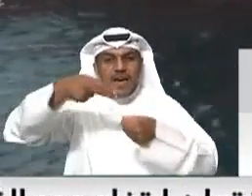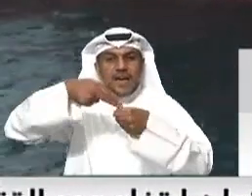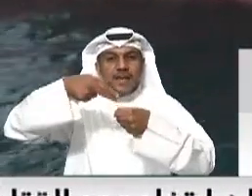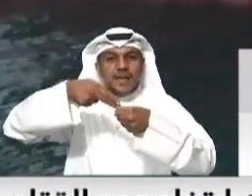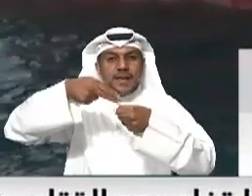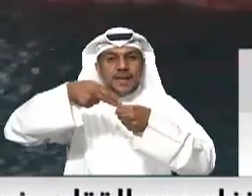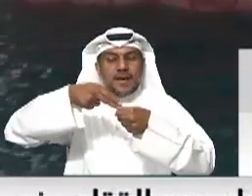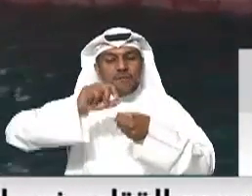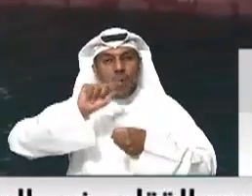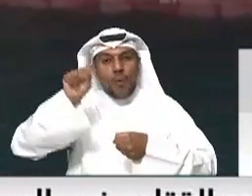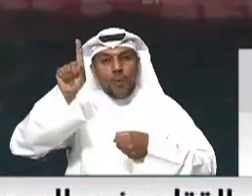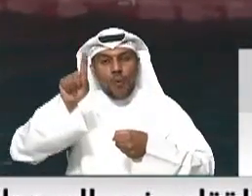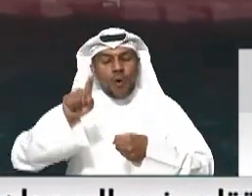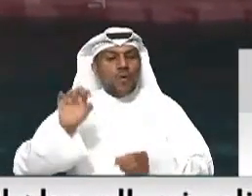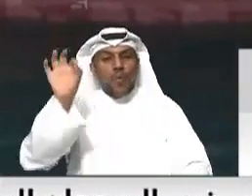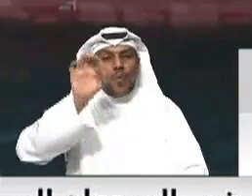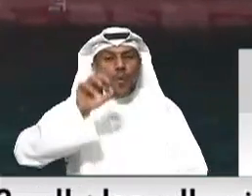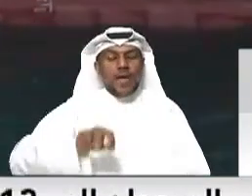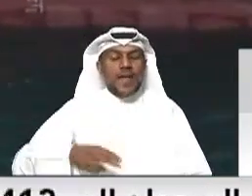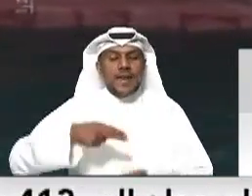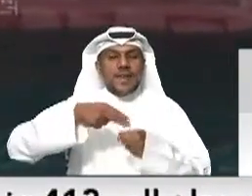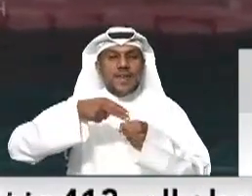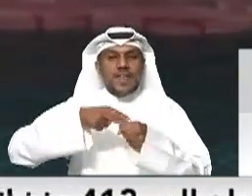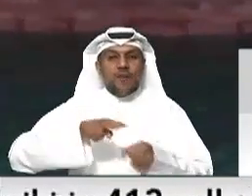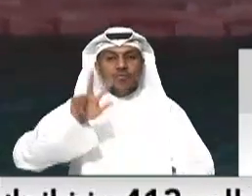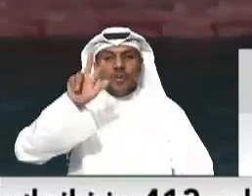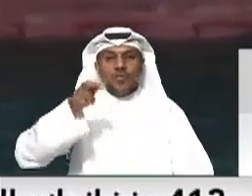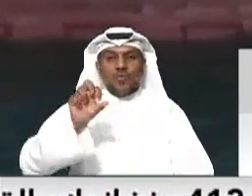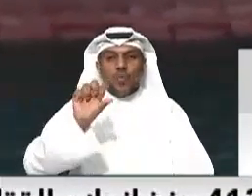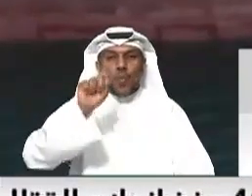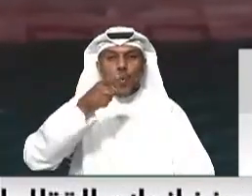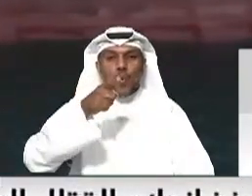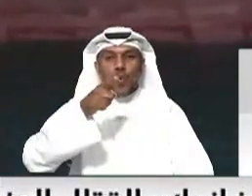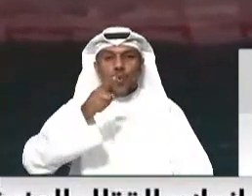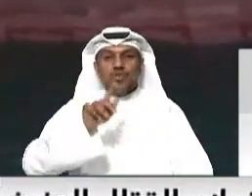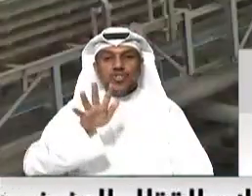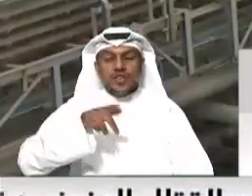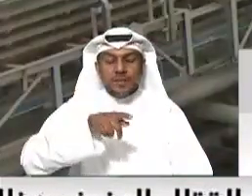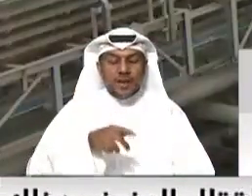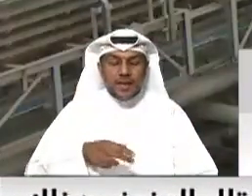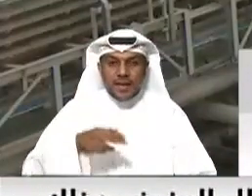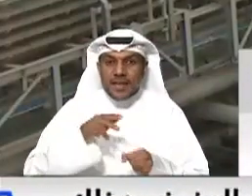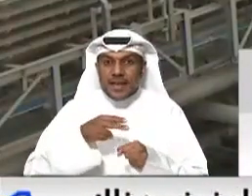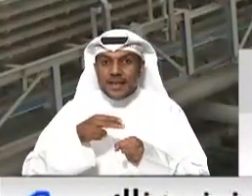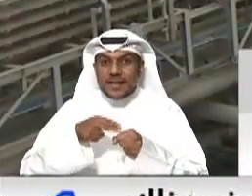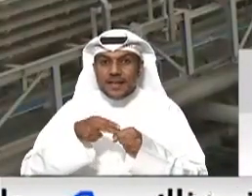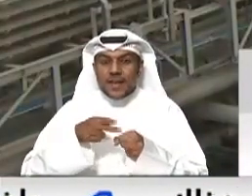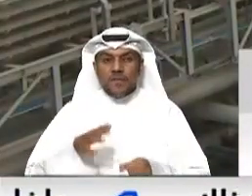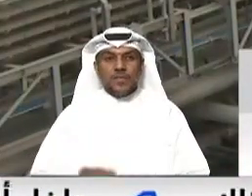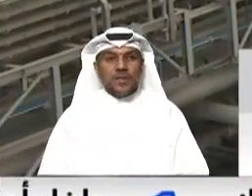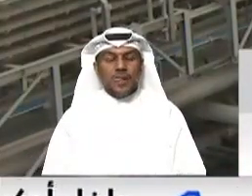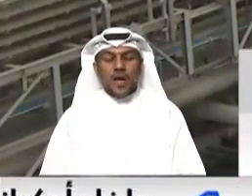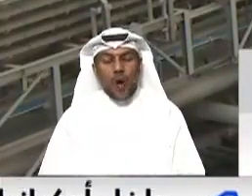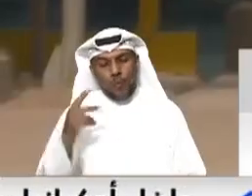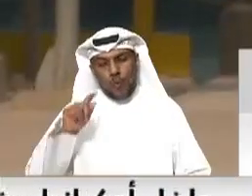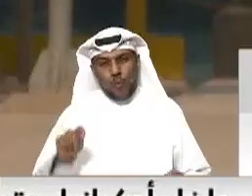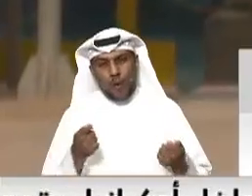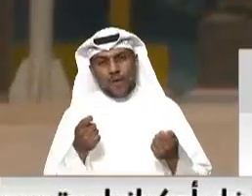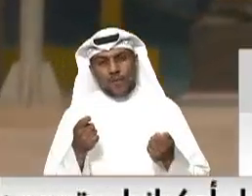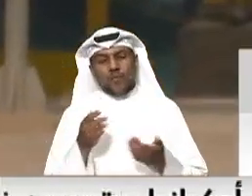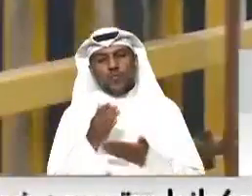الأولى في مجمع الزور النفطي بعد مواجهة تحديات فنية أدت إلى توقفها بشكل